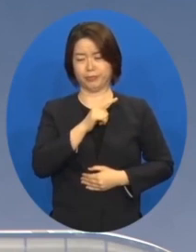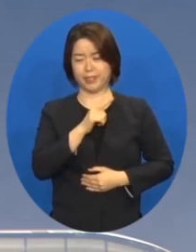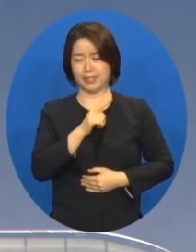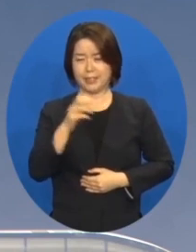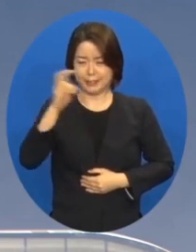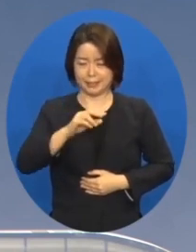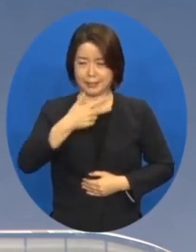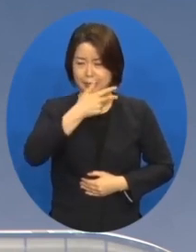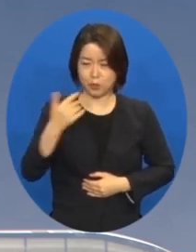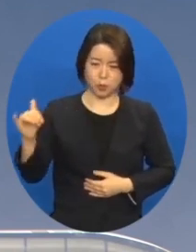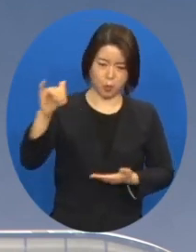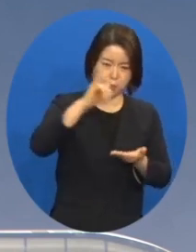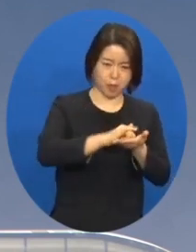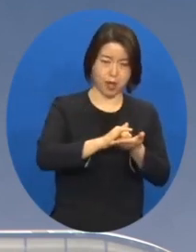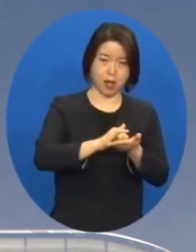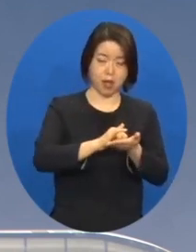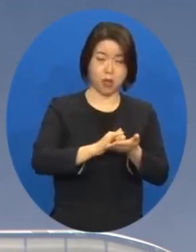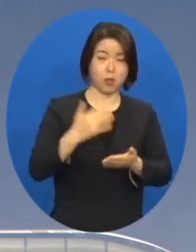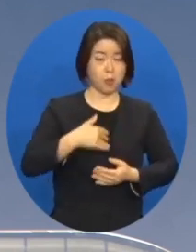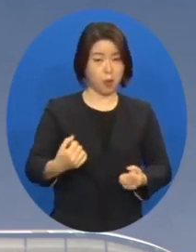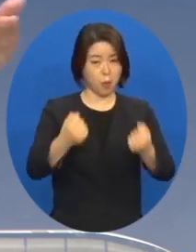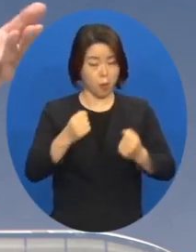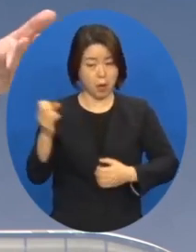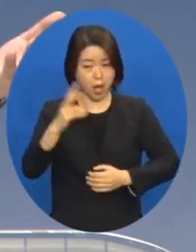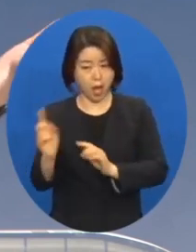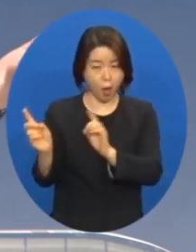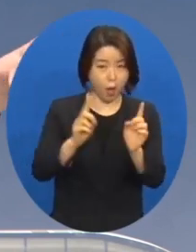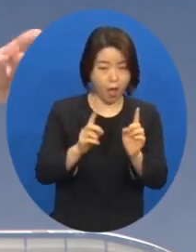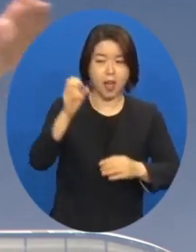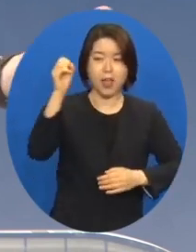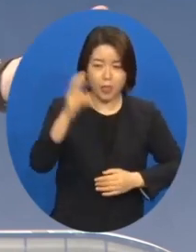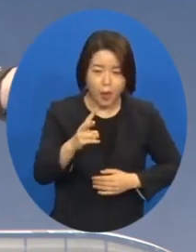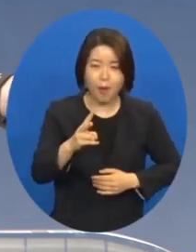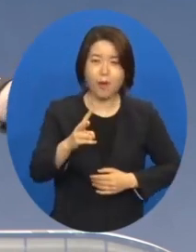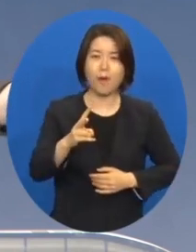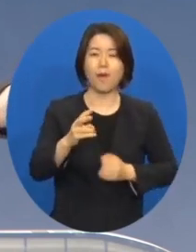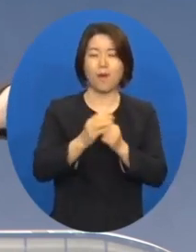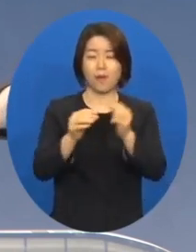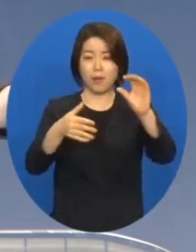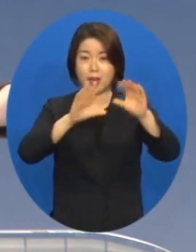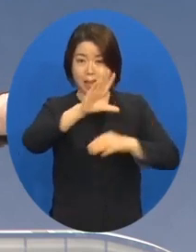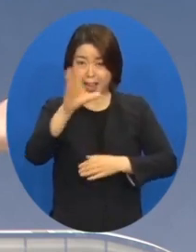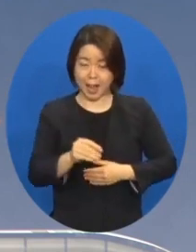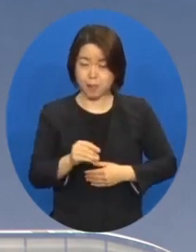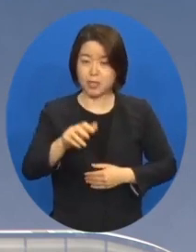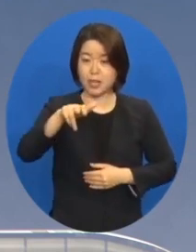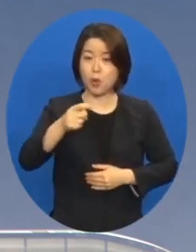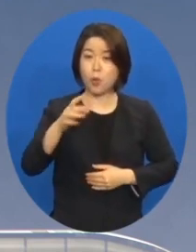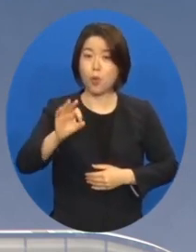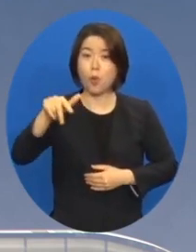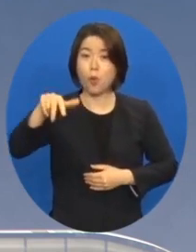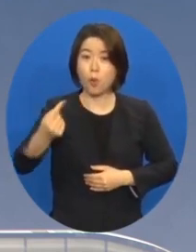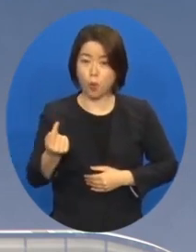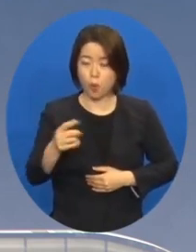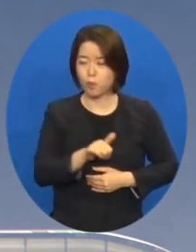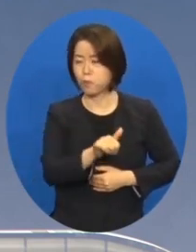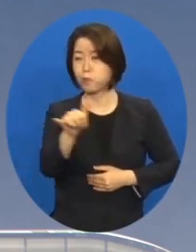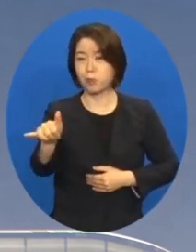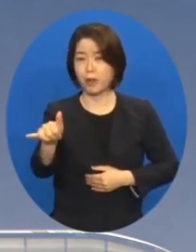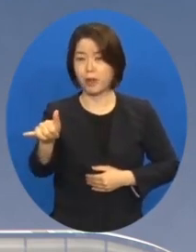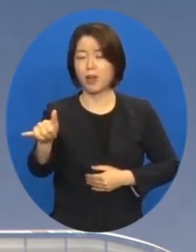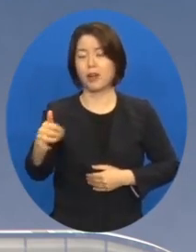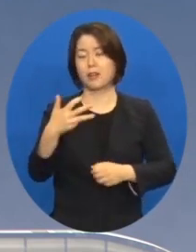추스리고 그리고는 다시 건강이 회복되고 그리고는 아프리카 콩고로 갔습니다. 콩고에서 18년 동안을